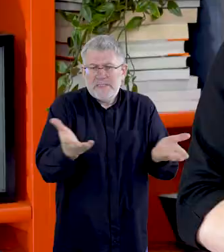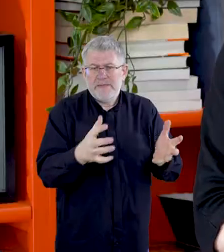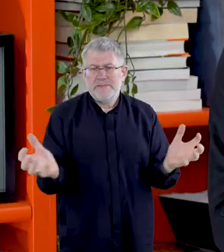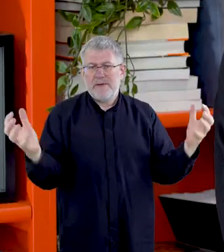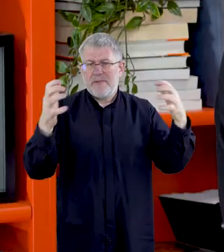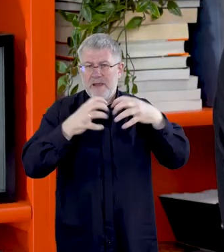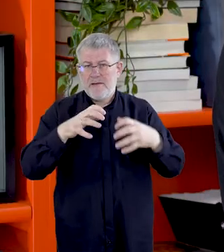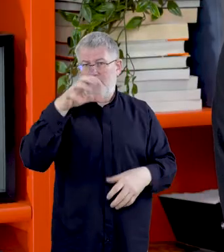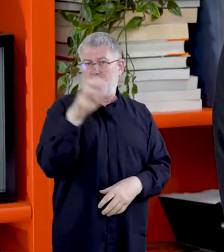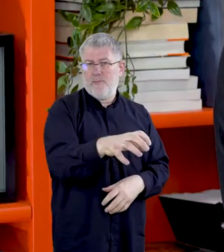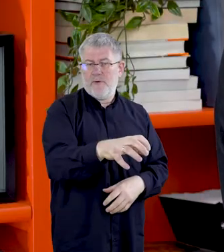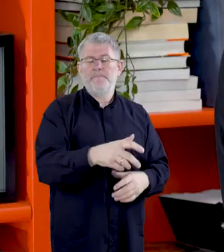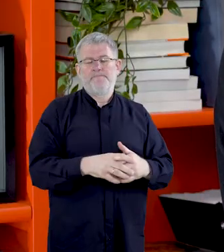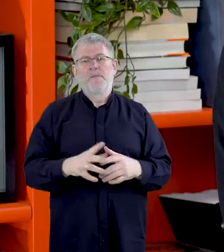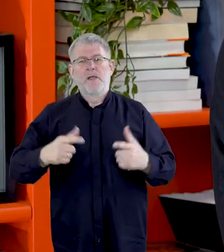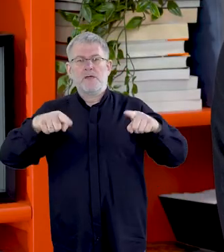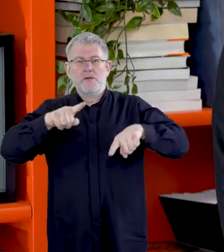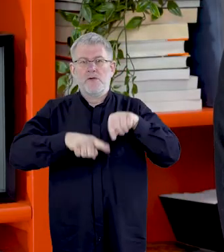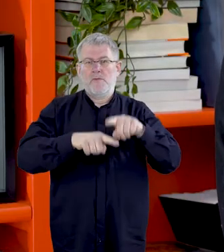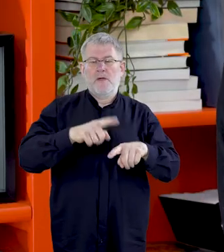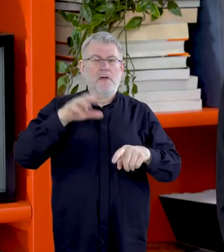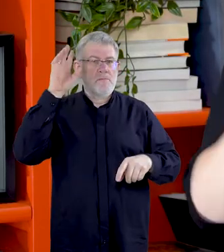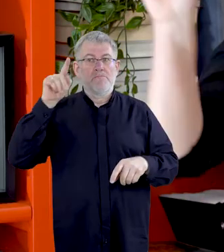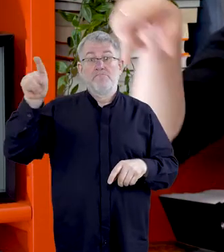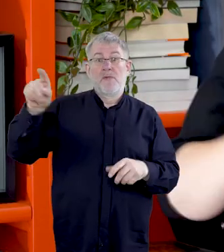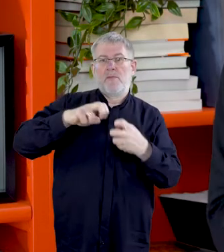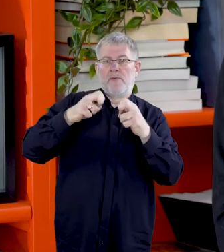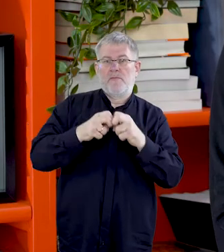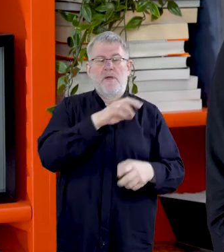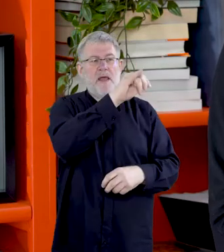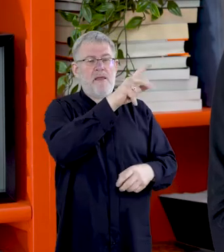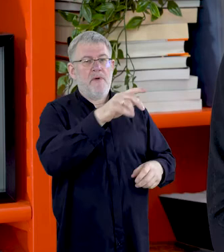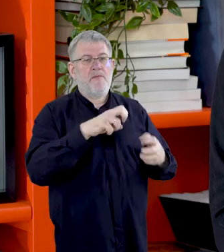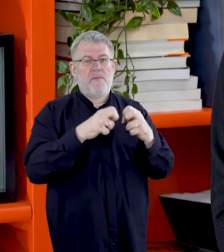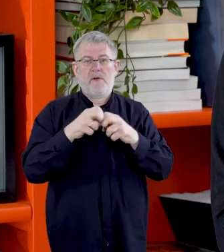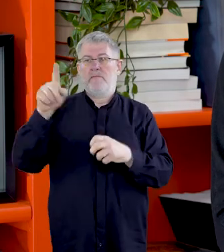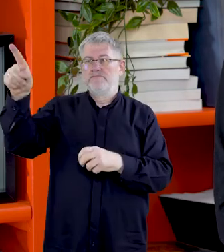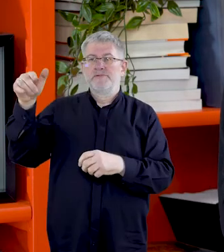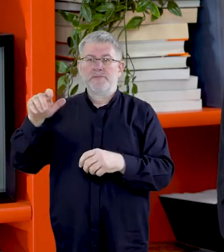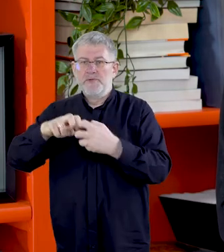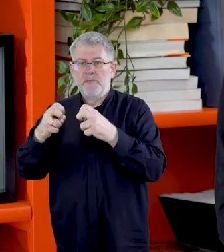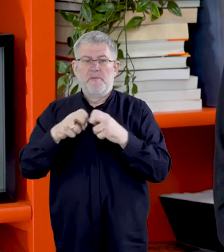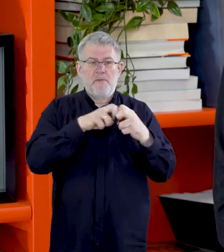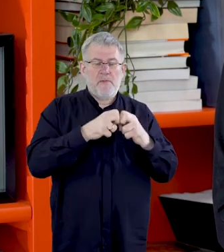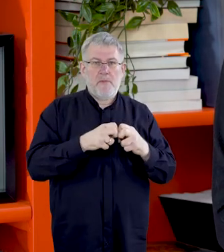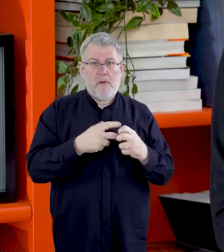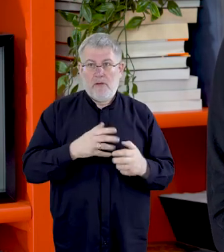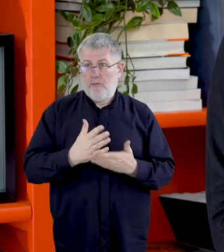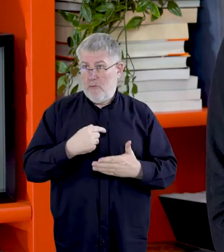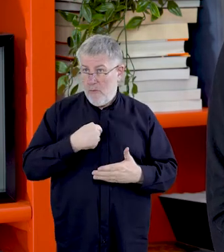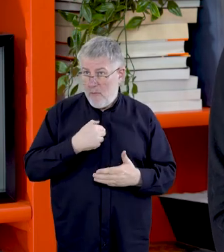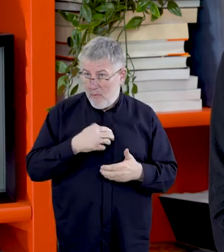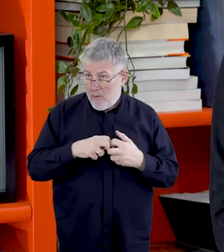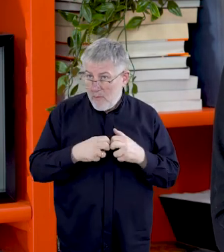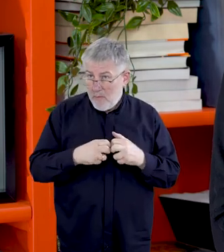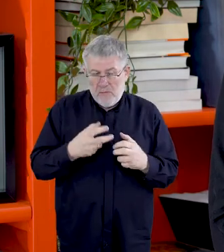mama usiadła na normalnym zebraniu i słyszy tak, Adaś ma problemy, Jarek ma problemy, Paulina ma problemy, to nie tylko mój ma problemy. I on mówi, no nie,